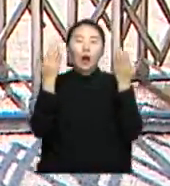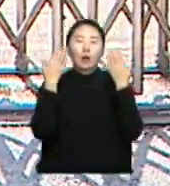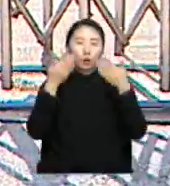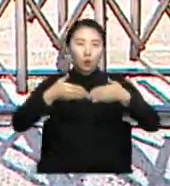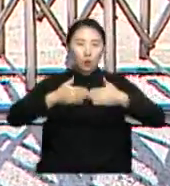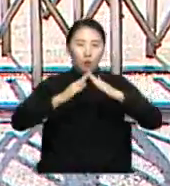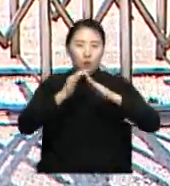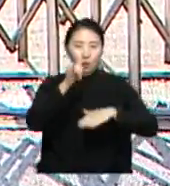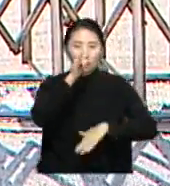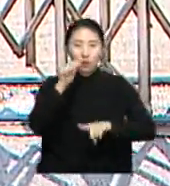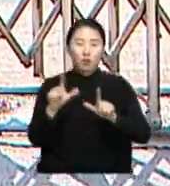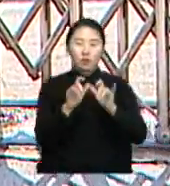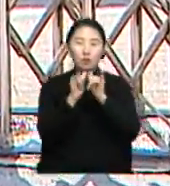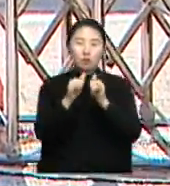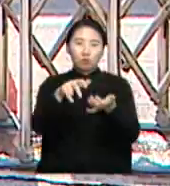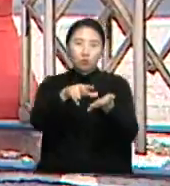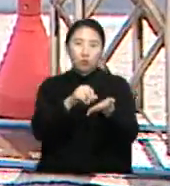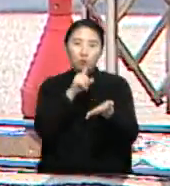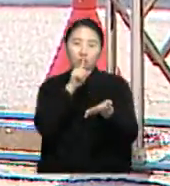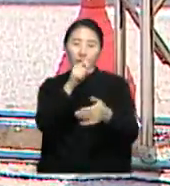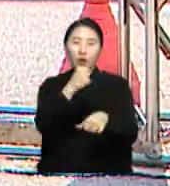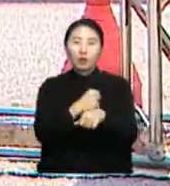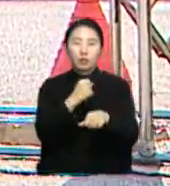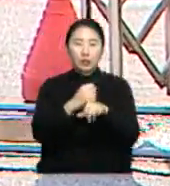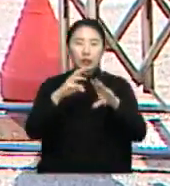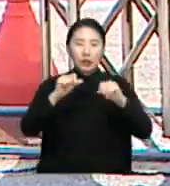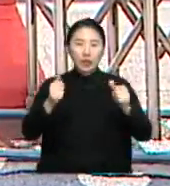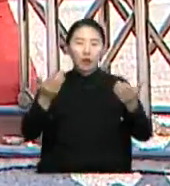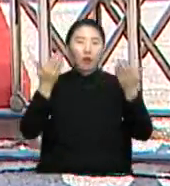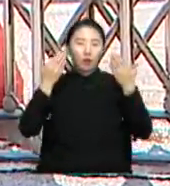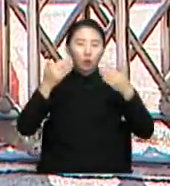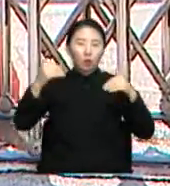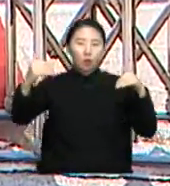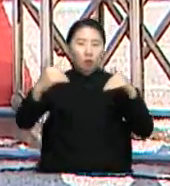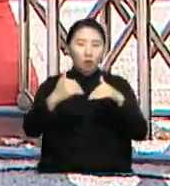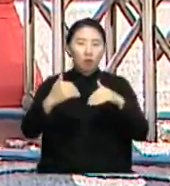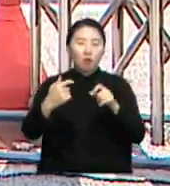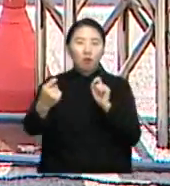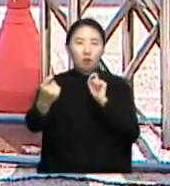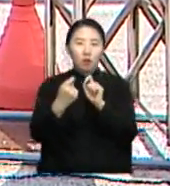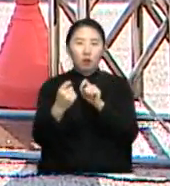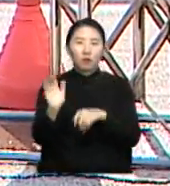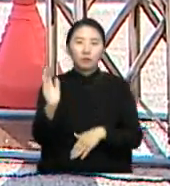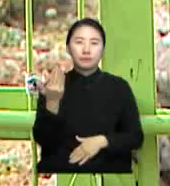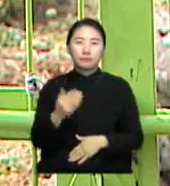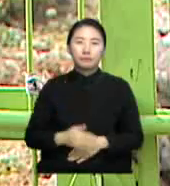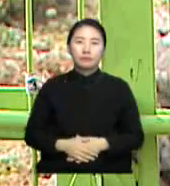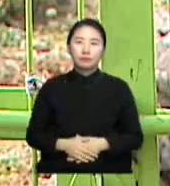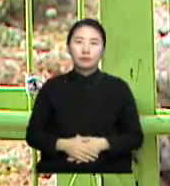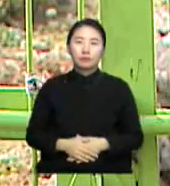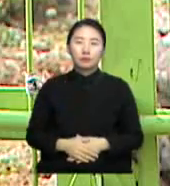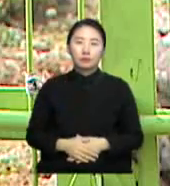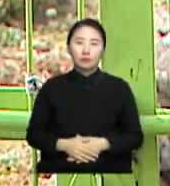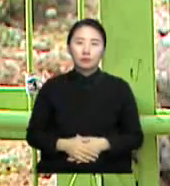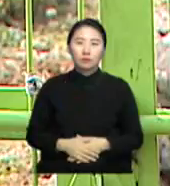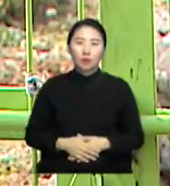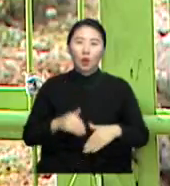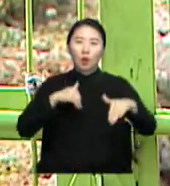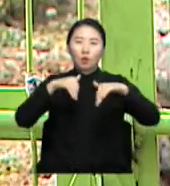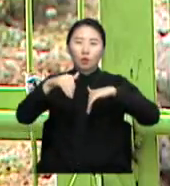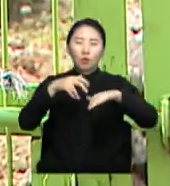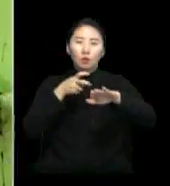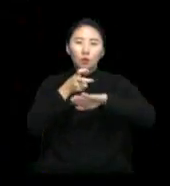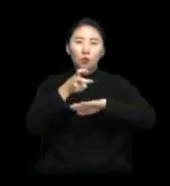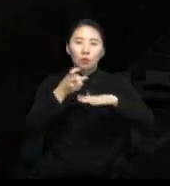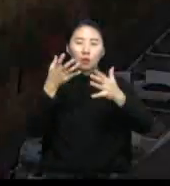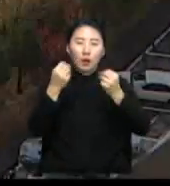있습니다. 주민들이 문제를 제기하는 것은 이 부지와 학교 간의 거리가 너무 가깝다는 점입니다. 그러지 않아도 교통량이